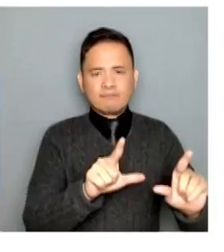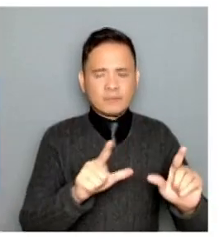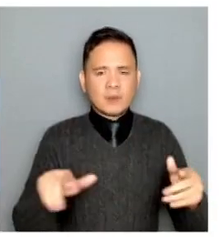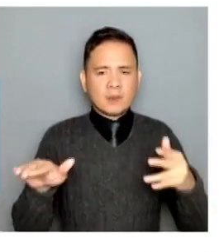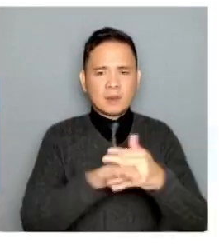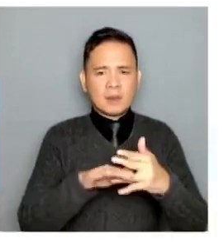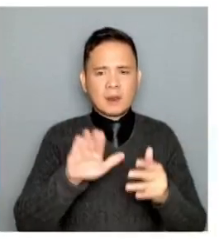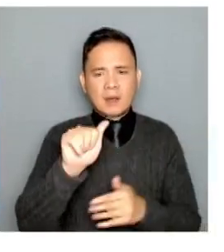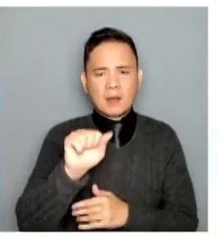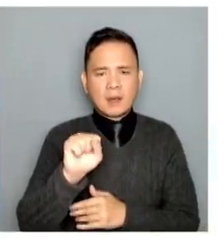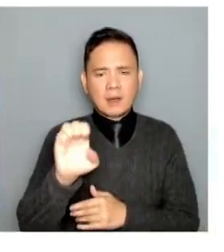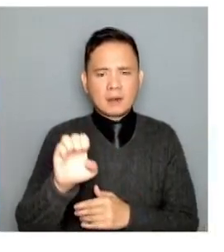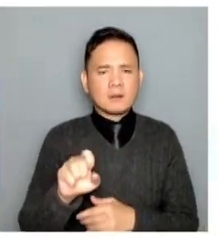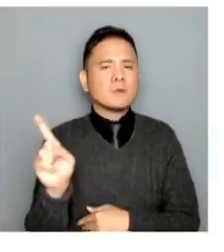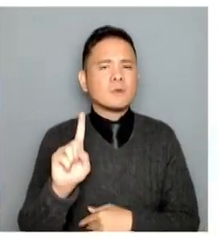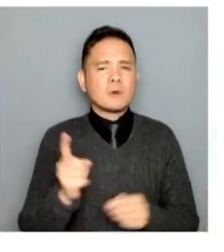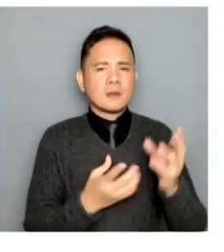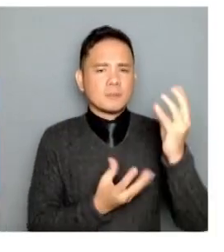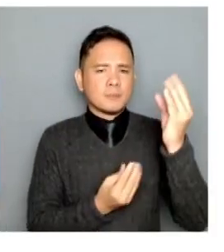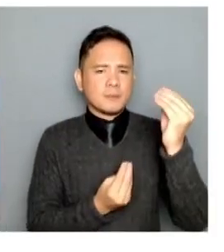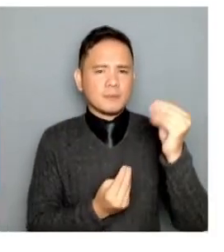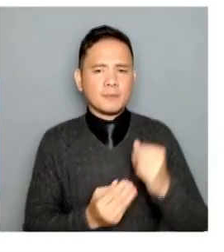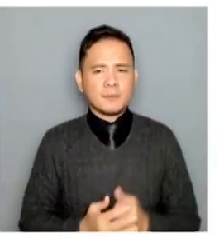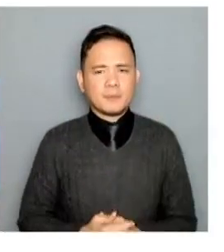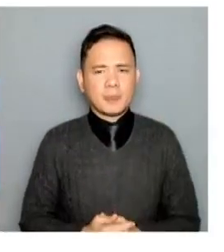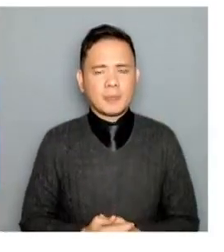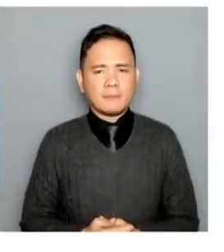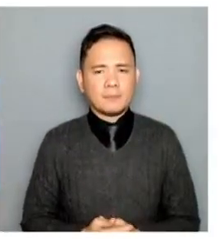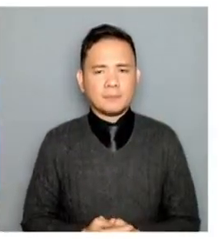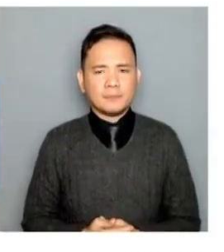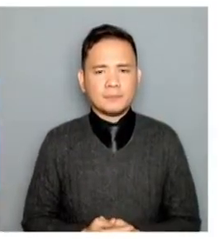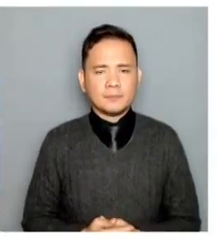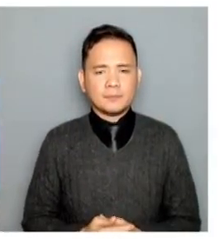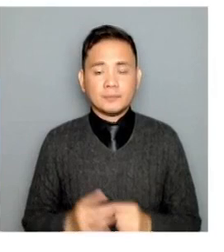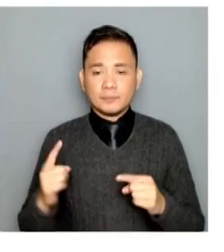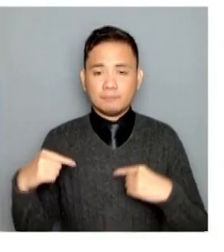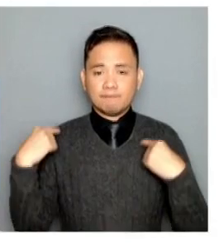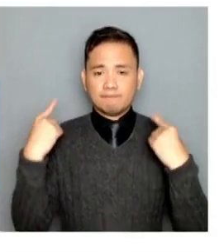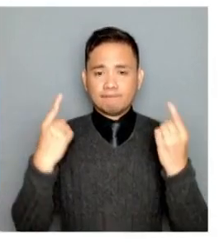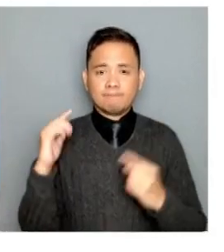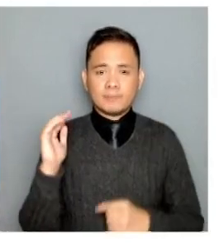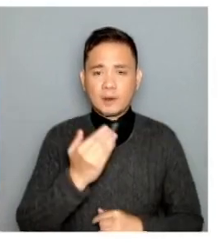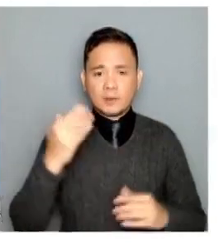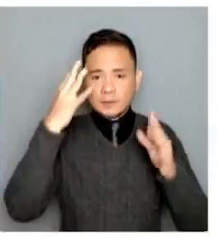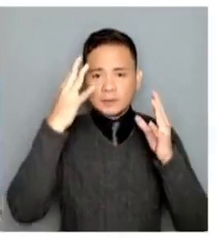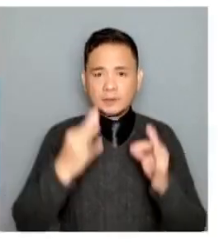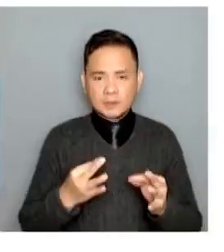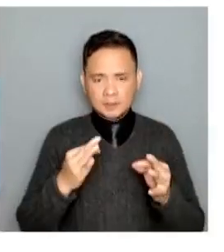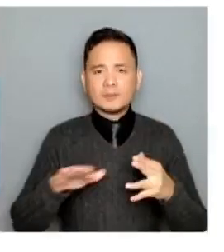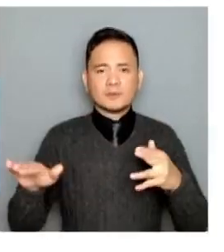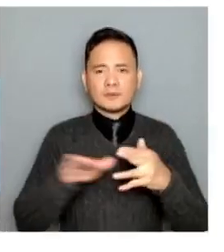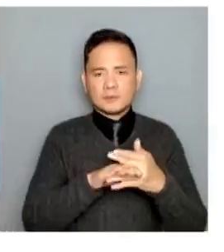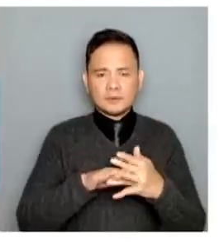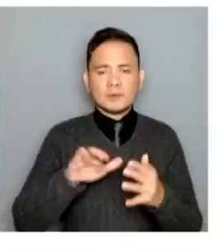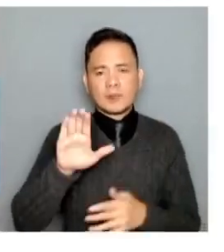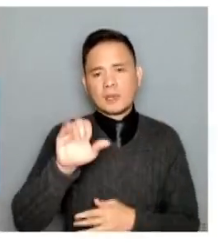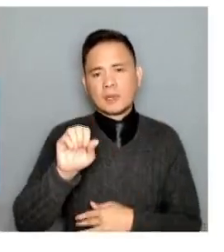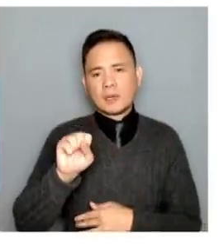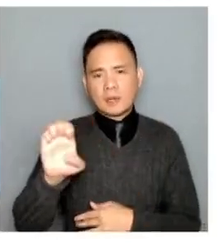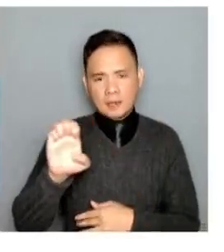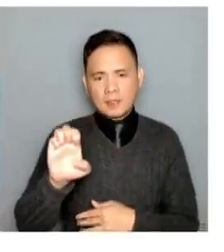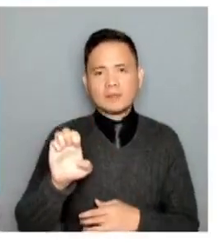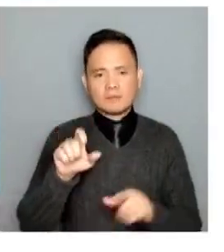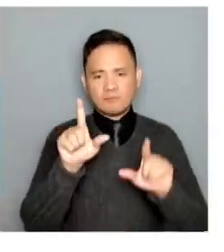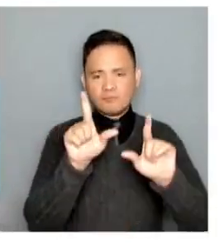Ano po ang update hinggil dito? Until now po, ang decision po namin ay to file the case against doon po sa may-ari ng